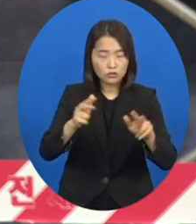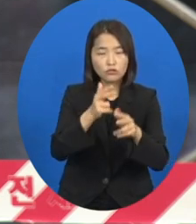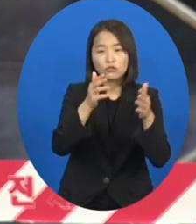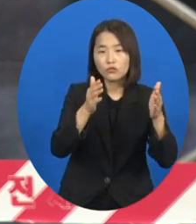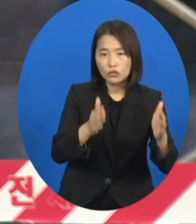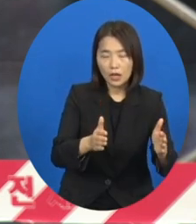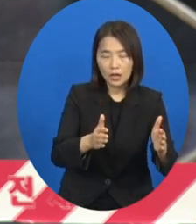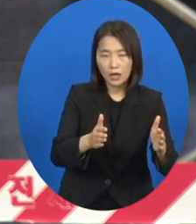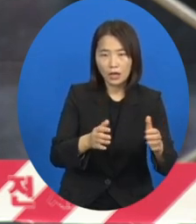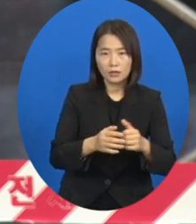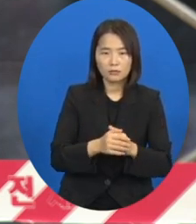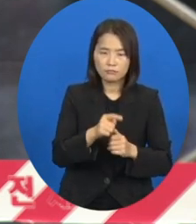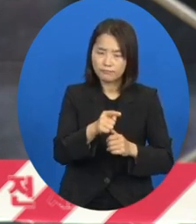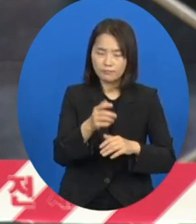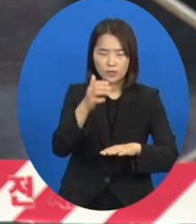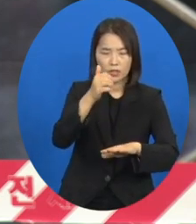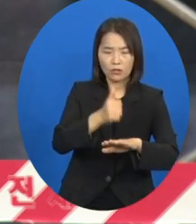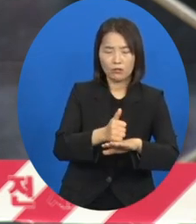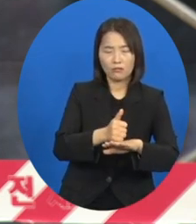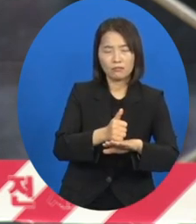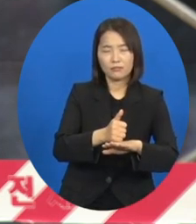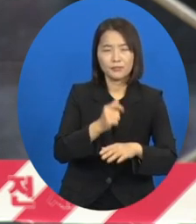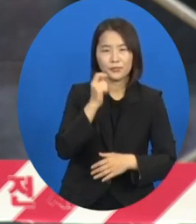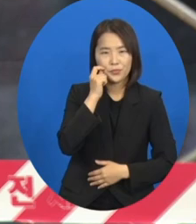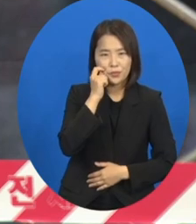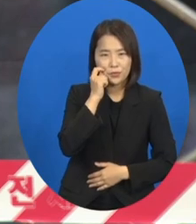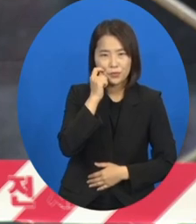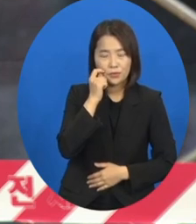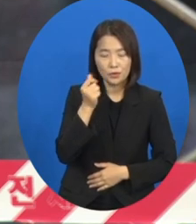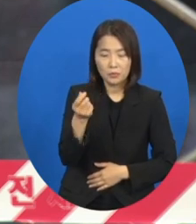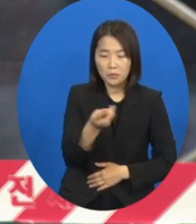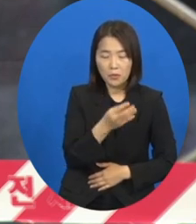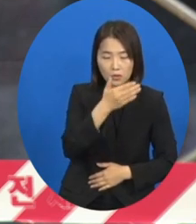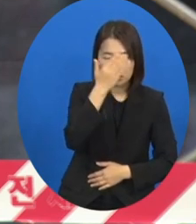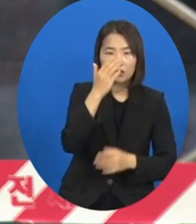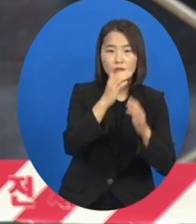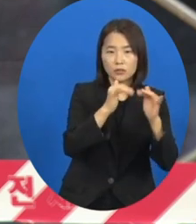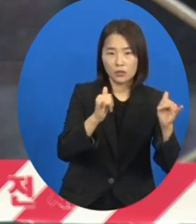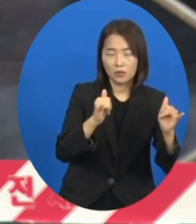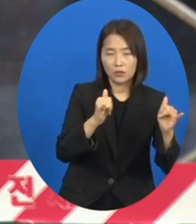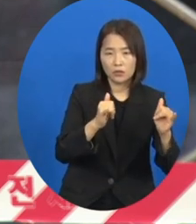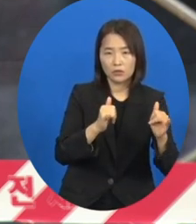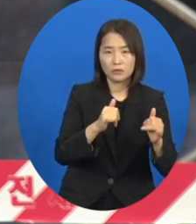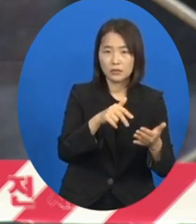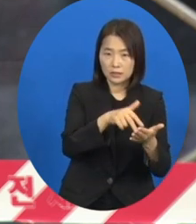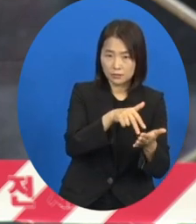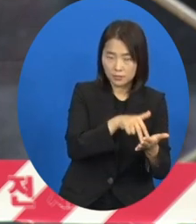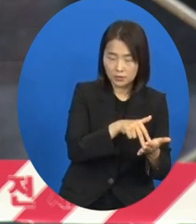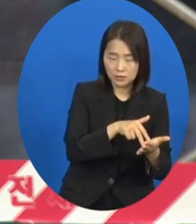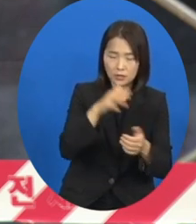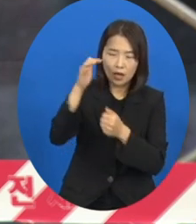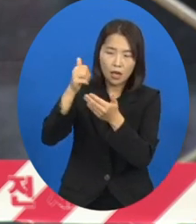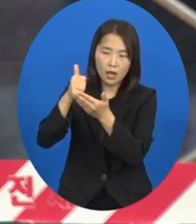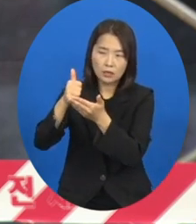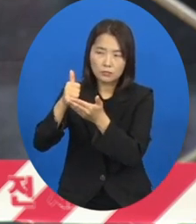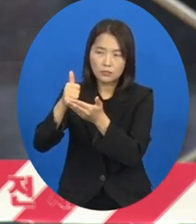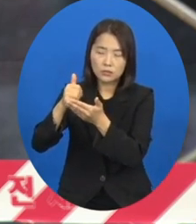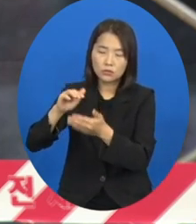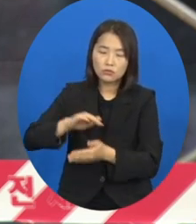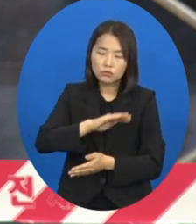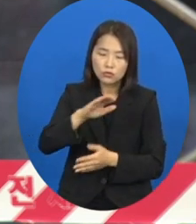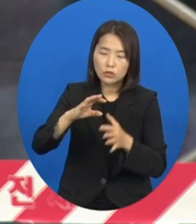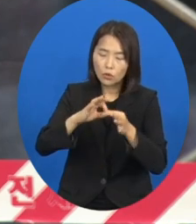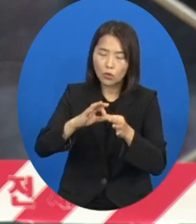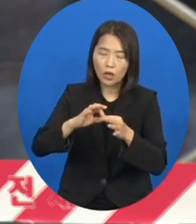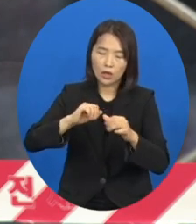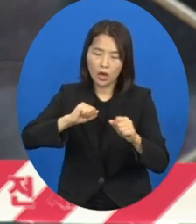이 일을 결론 짓지 못했습니다. 몇몇 청년들은 이것은 하나님이 우리에게 하시길 원하시는 일이니까